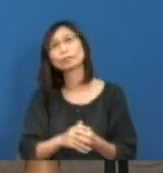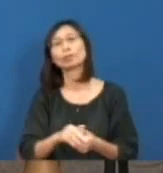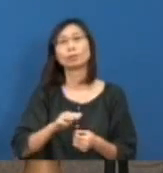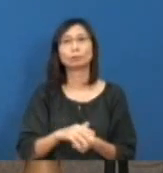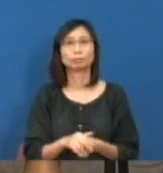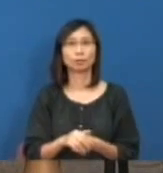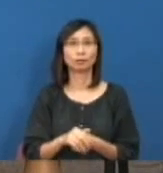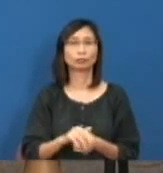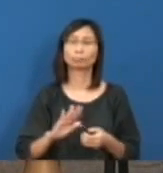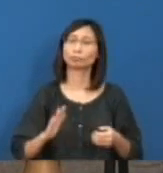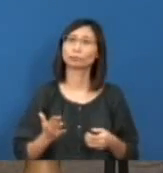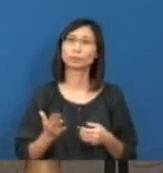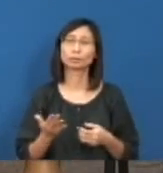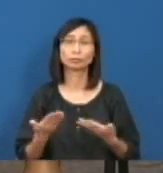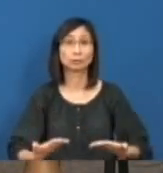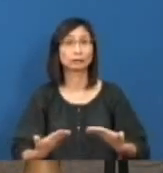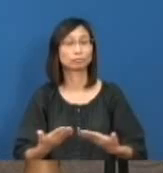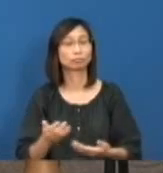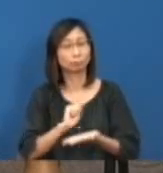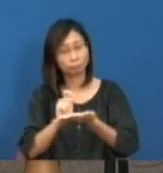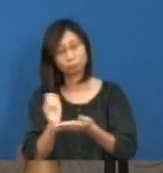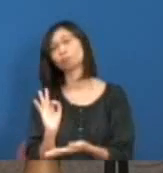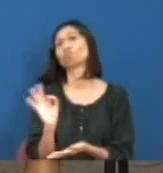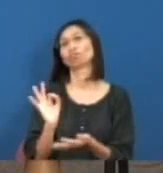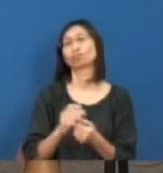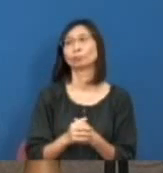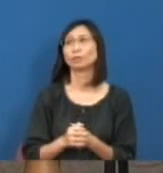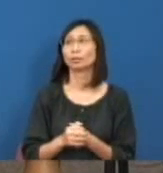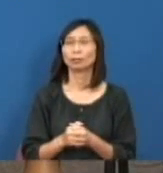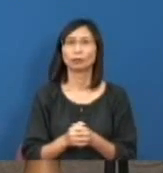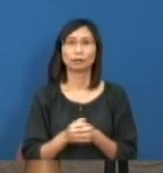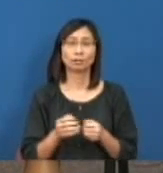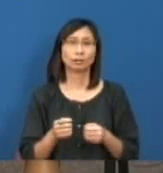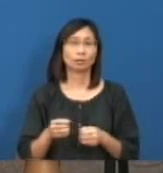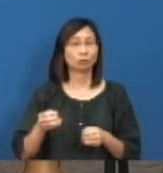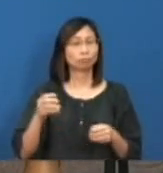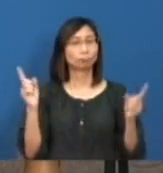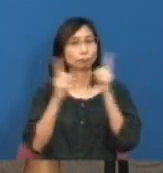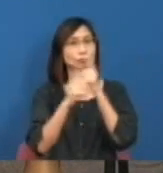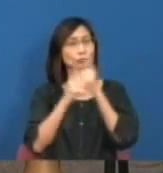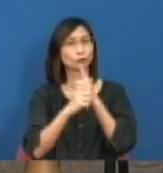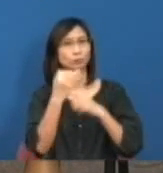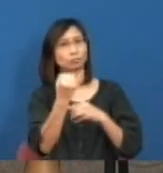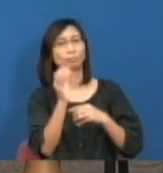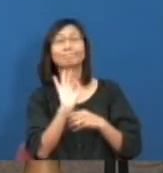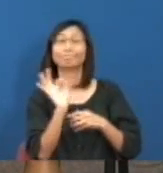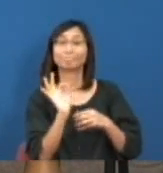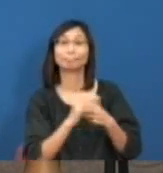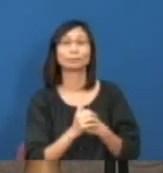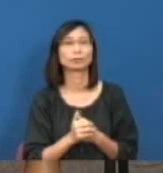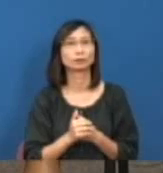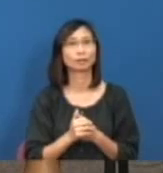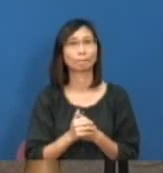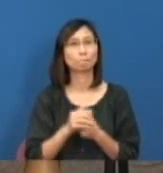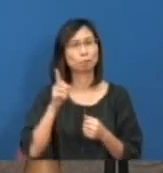乜嘢啊？係咪好流水帳咁冇得搞嘅喎？ 你流水帳都唔係代表話你冇破綻啊嘛，其實 係咯。係咯，嗰